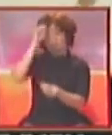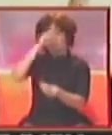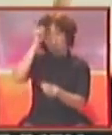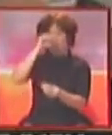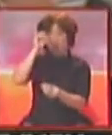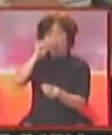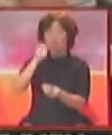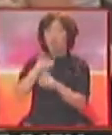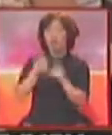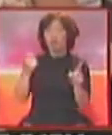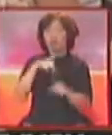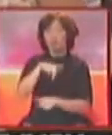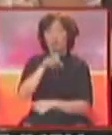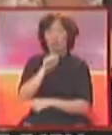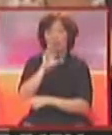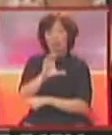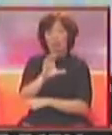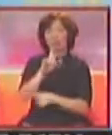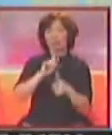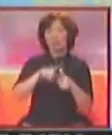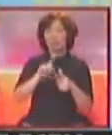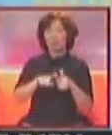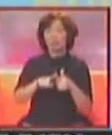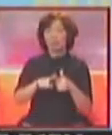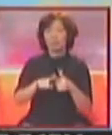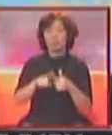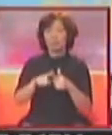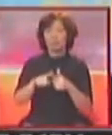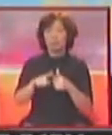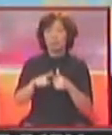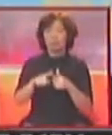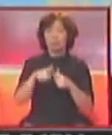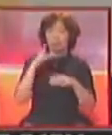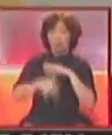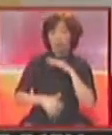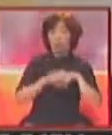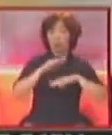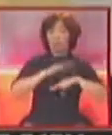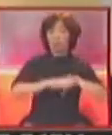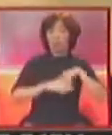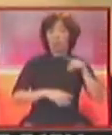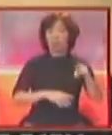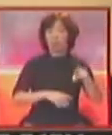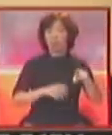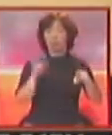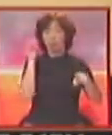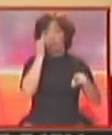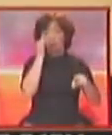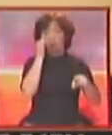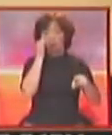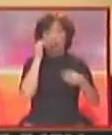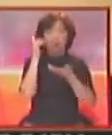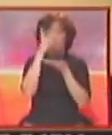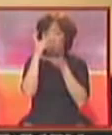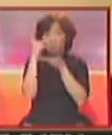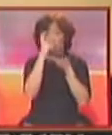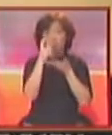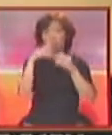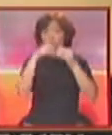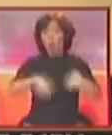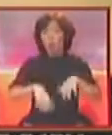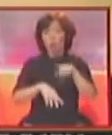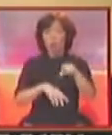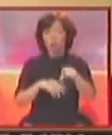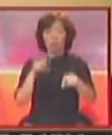Commission. Bago ito, bahagyang nagkagulo ng mawalan umano ng kamera ang Arnis player na si Mary Grace Lobino. Kwento ni